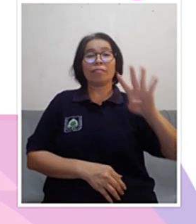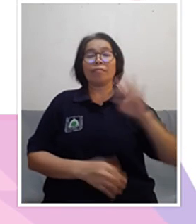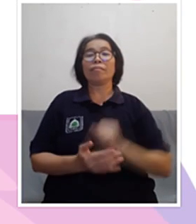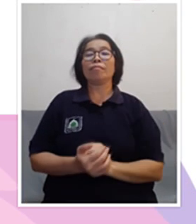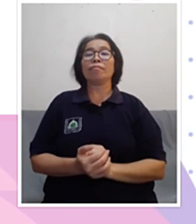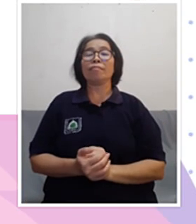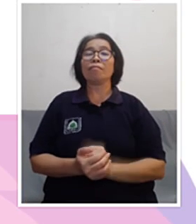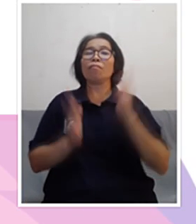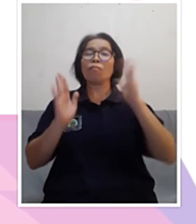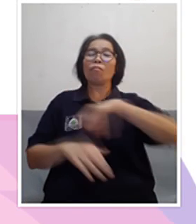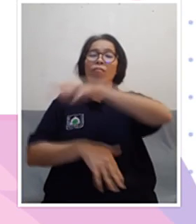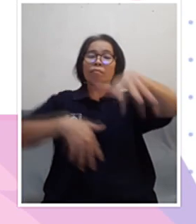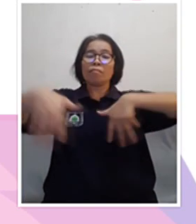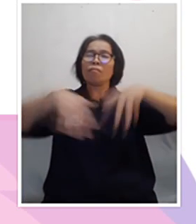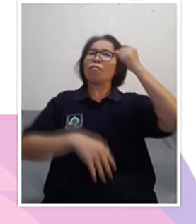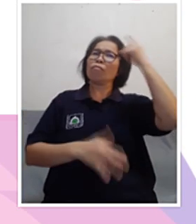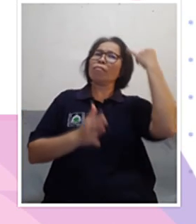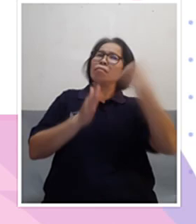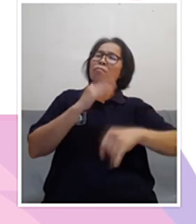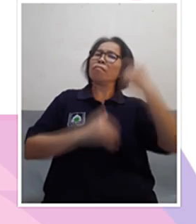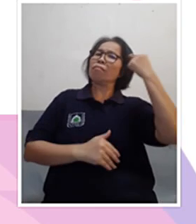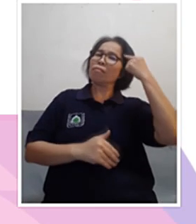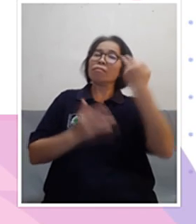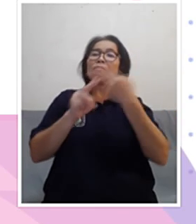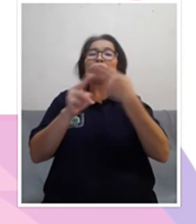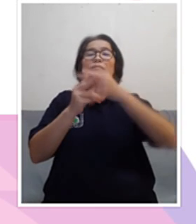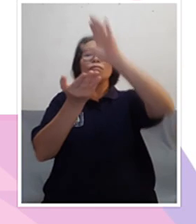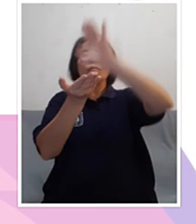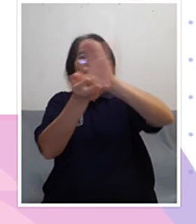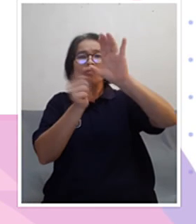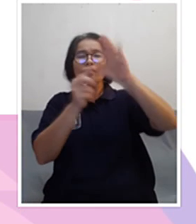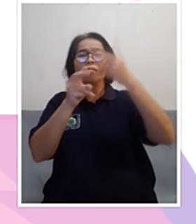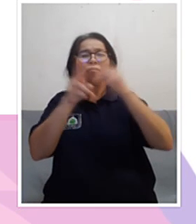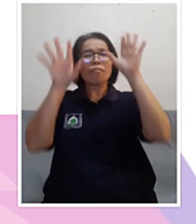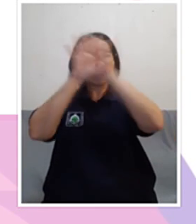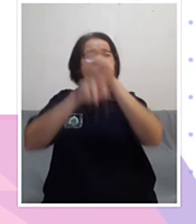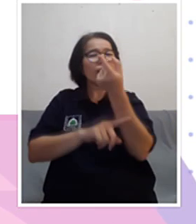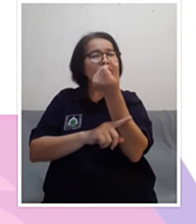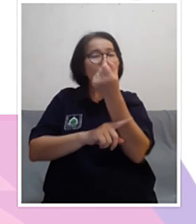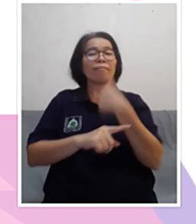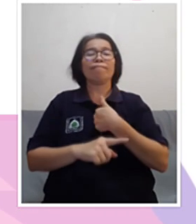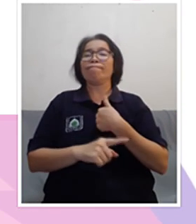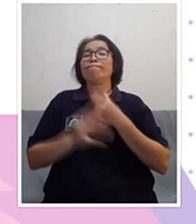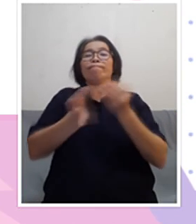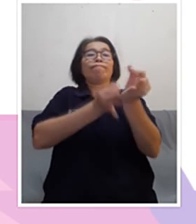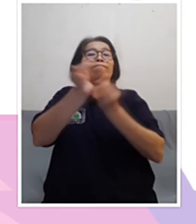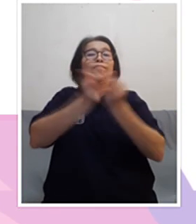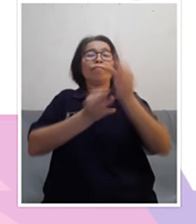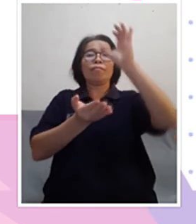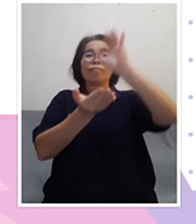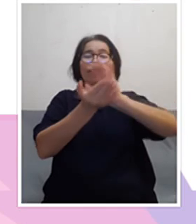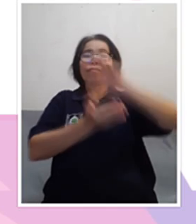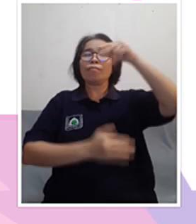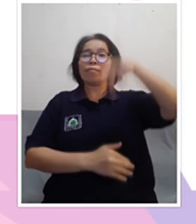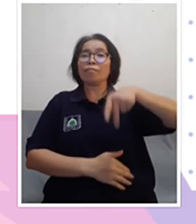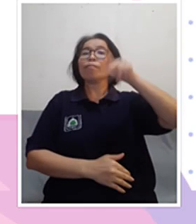481-0140-024ซึ่งอาจทำให้เกิดความสับสนและเข้าใจผิดเนื่องจากมีชื่อกองทุนที่ใกล้เคียงกันจึงขอเรียนชี้แจงว่าทางกองทุนส่ง